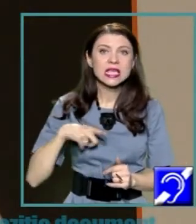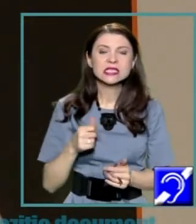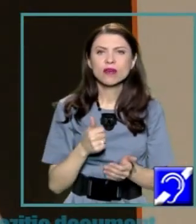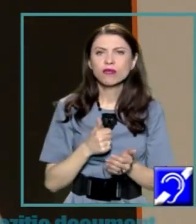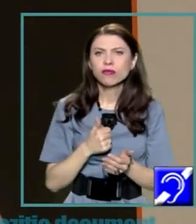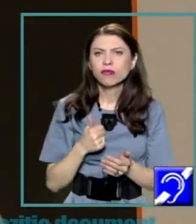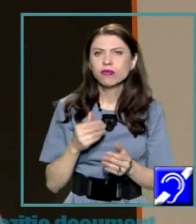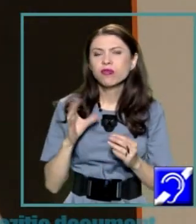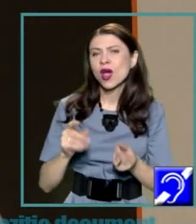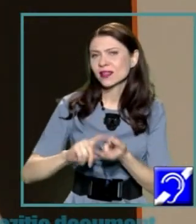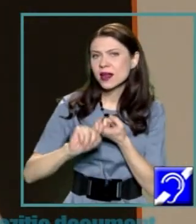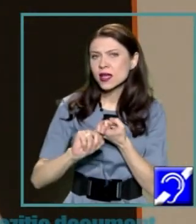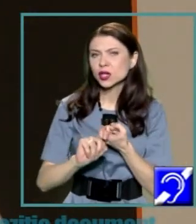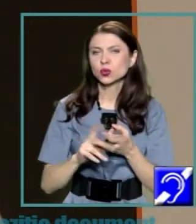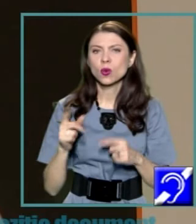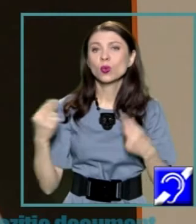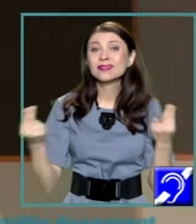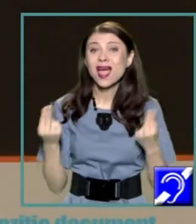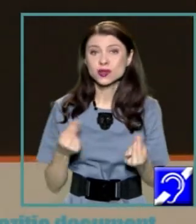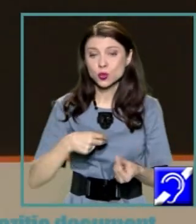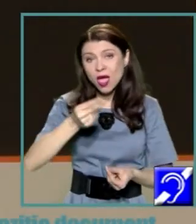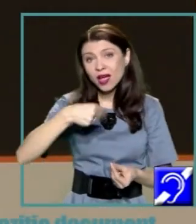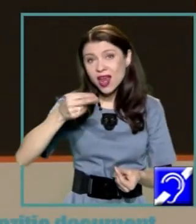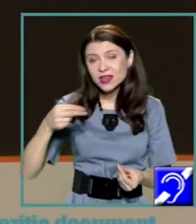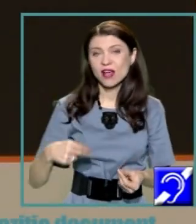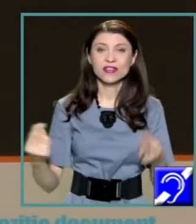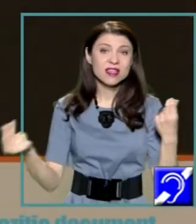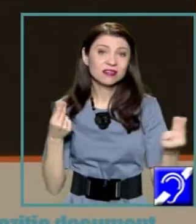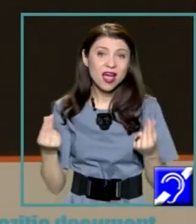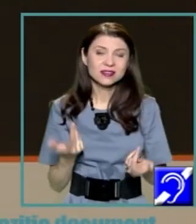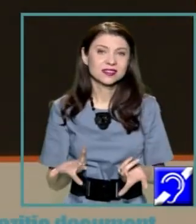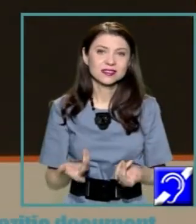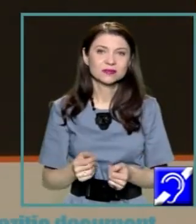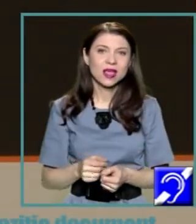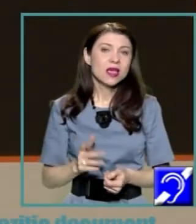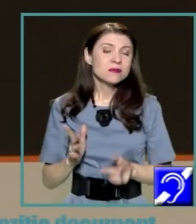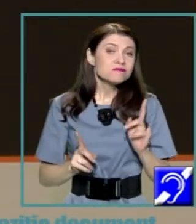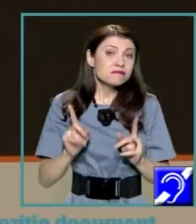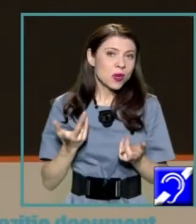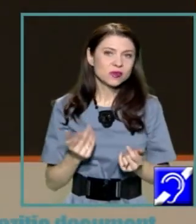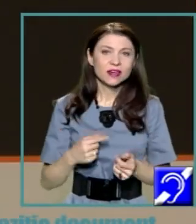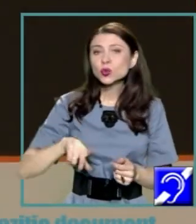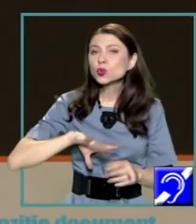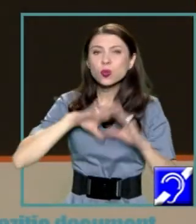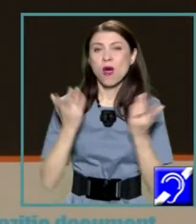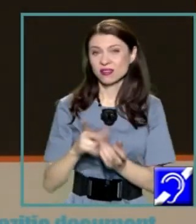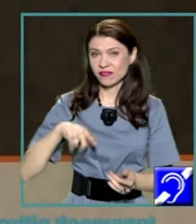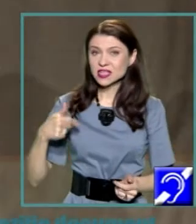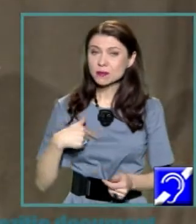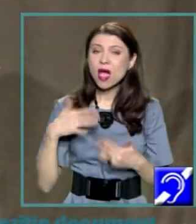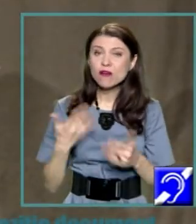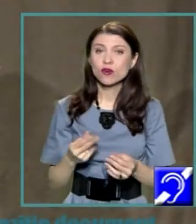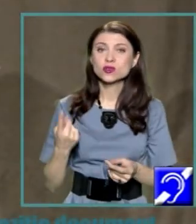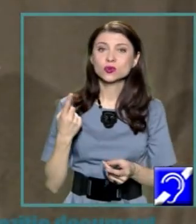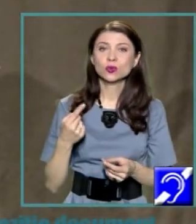foarte înrudit cu dansul, caligrafie, coreografie. Deci, pe undeva, am fost toată viața mea mai mult decât coregraf,